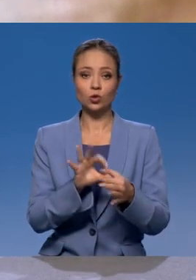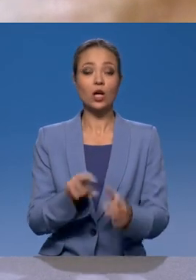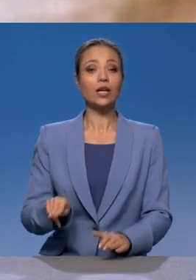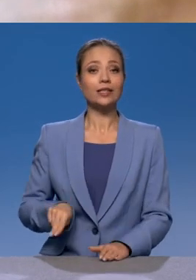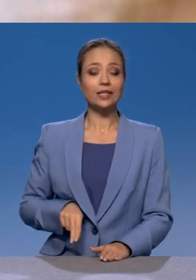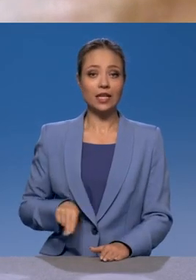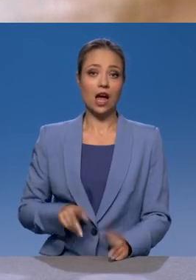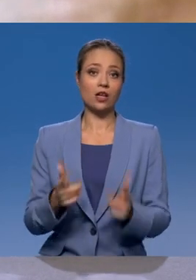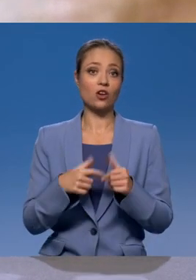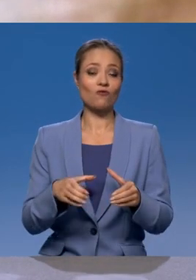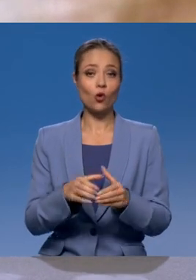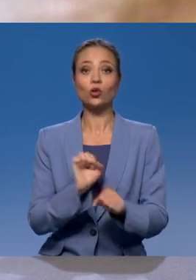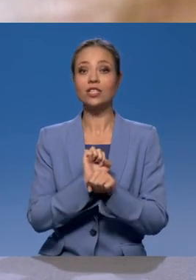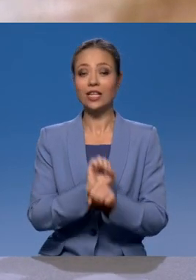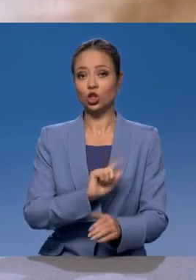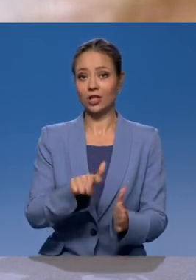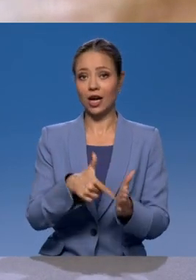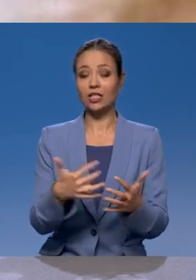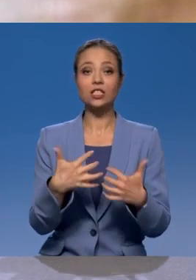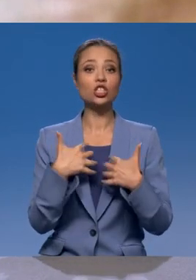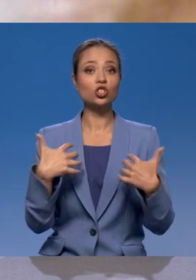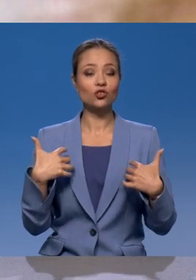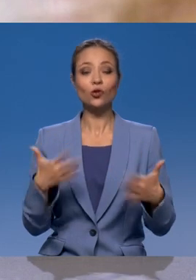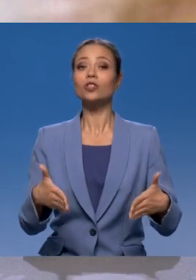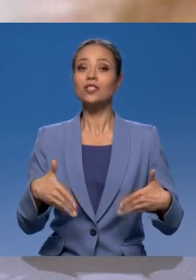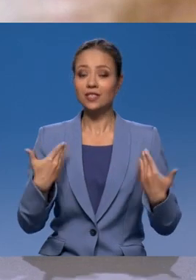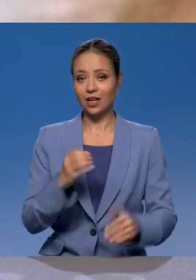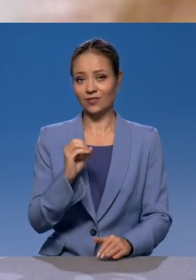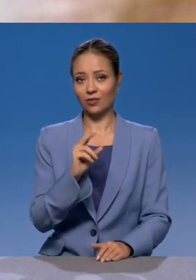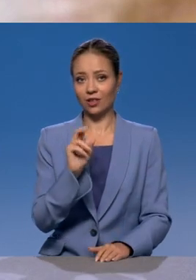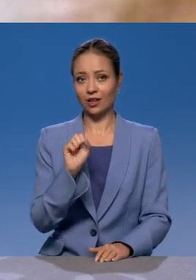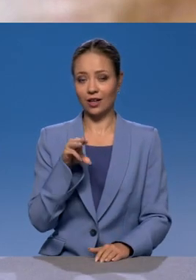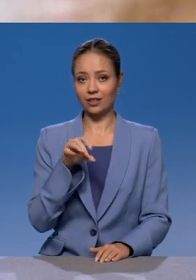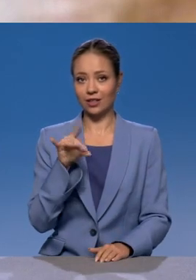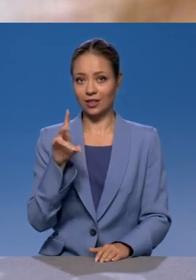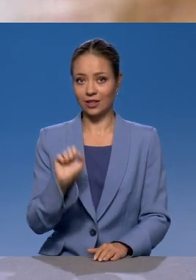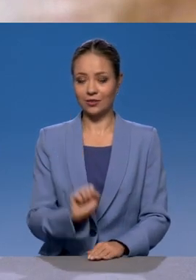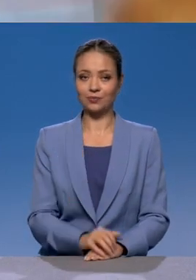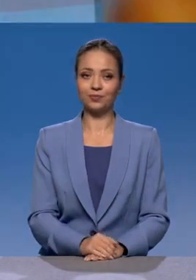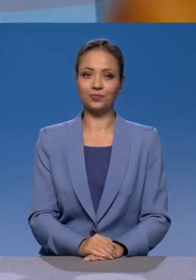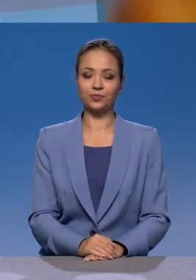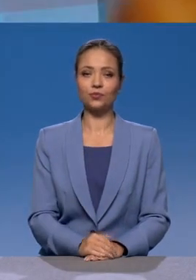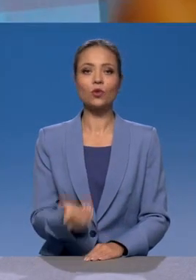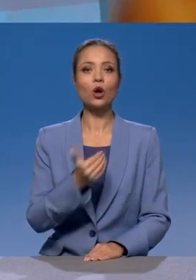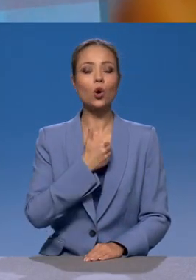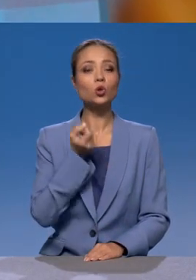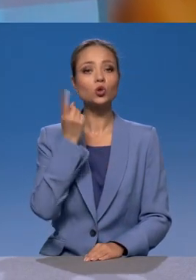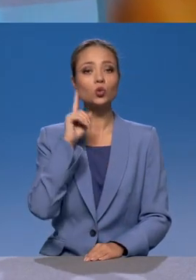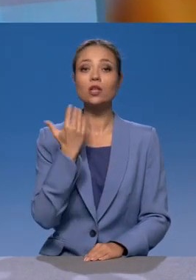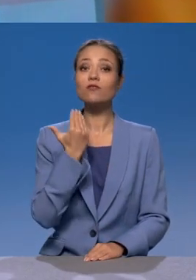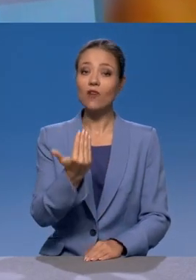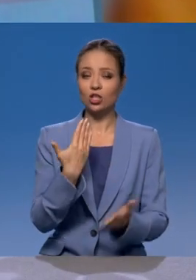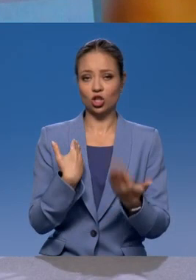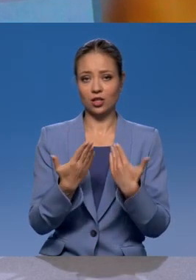защиты городских животных. Здравствуйте, Екатерина. Здравствуйте. Хочется узнать ваше отношение. Как